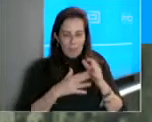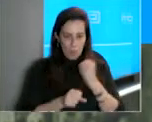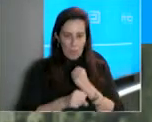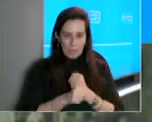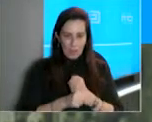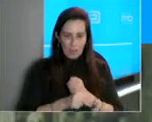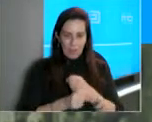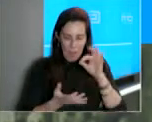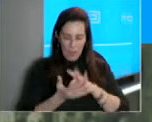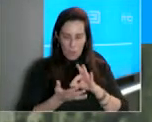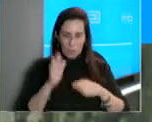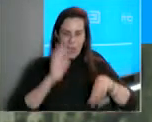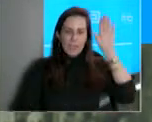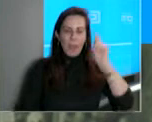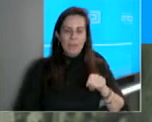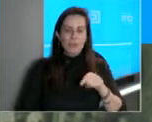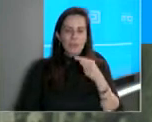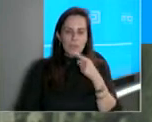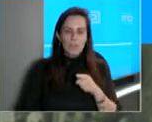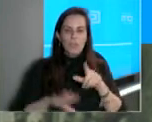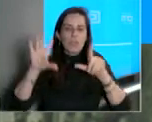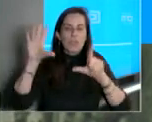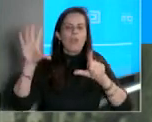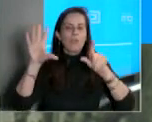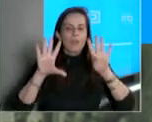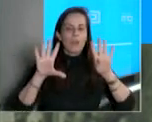ישראל, ביום של ההצבעה בכנסת, שעל פיו